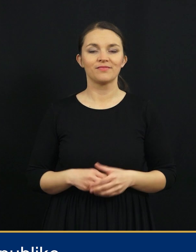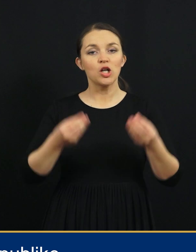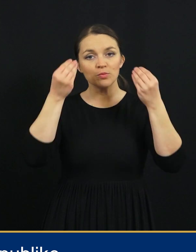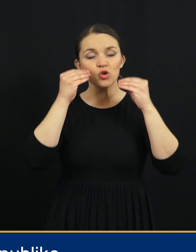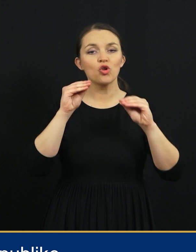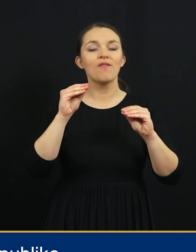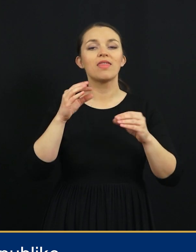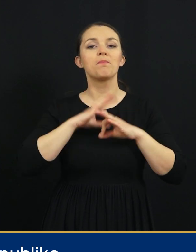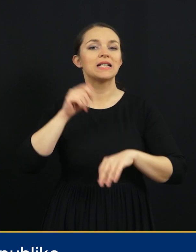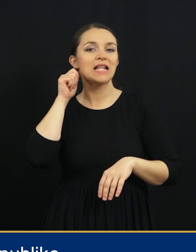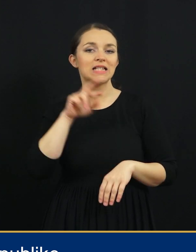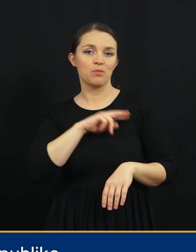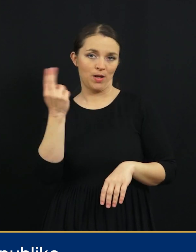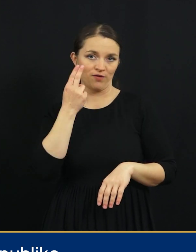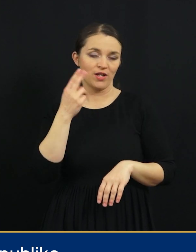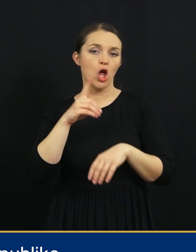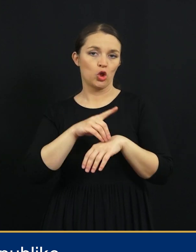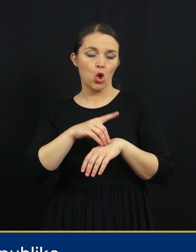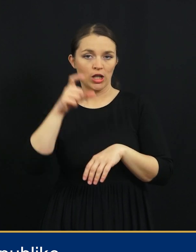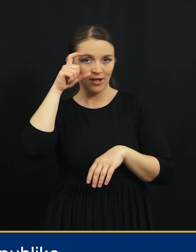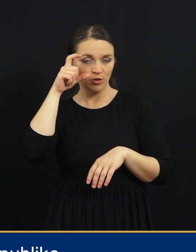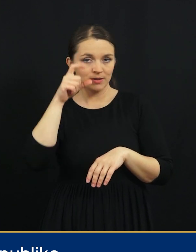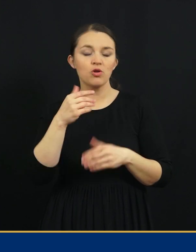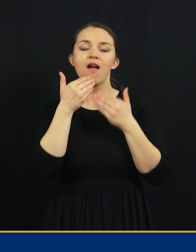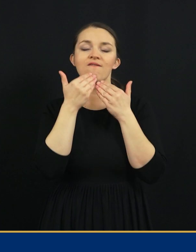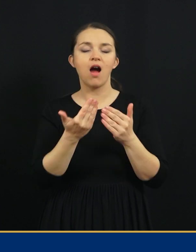Spoštovana predsednica Republike Slovenije, dr. Nataša Pirc